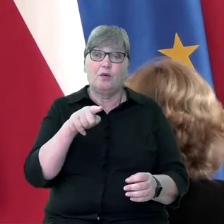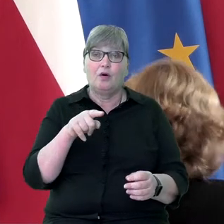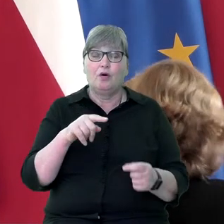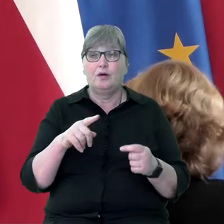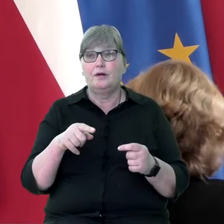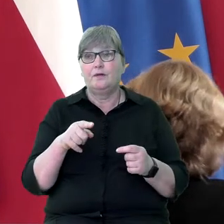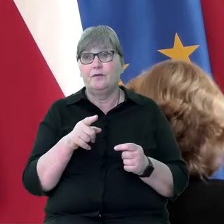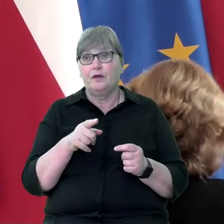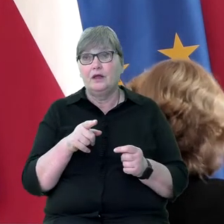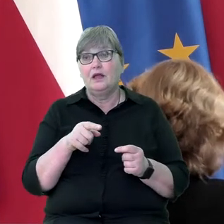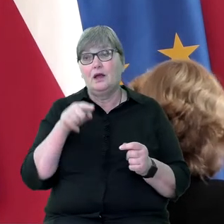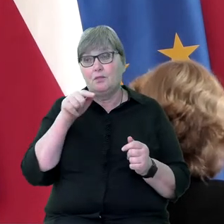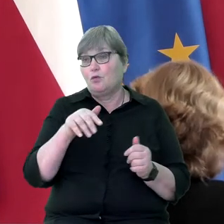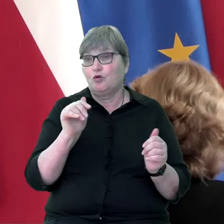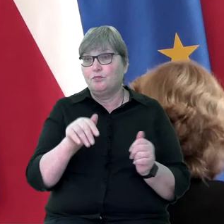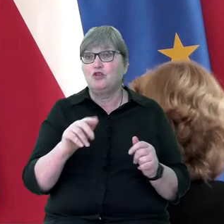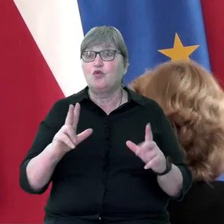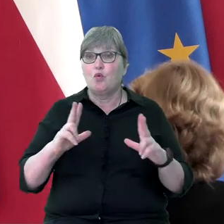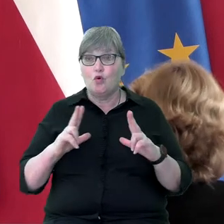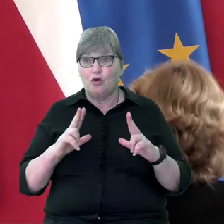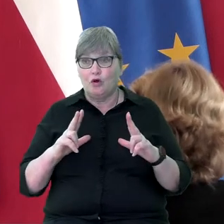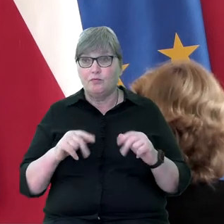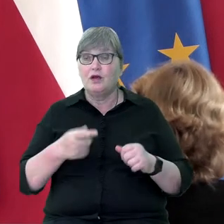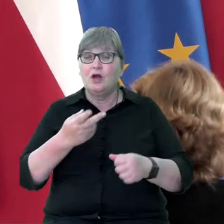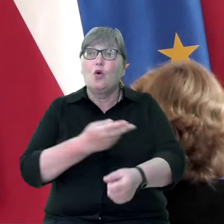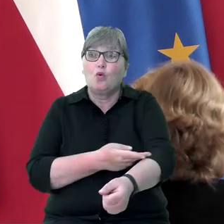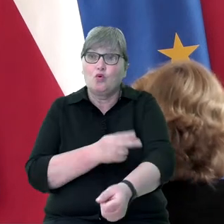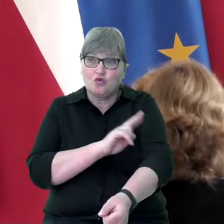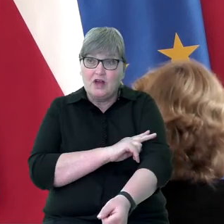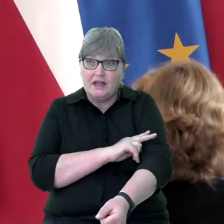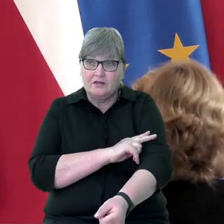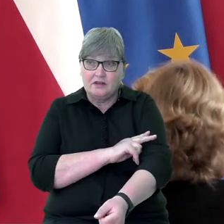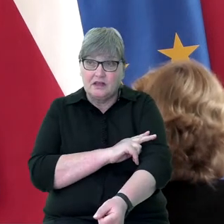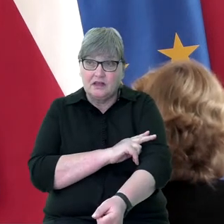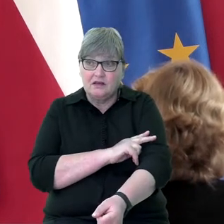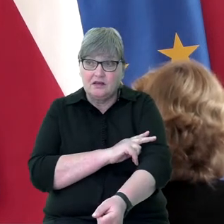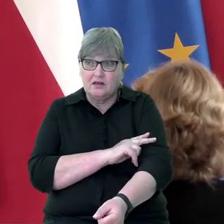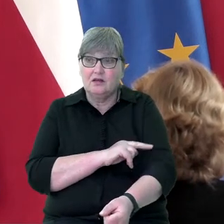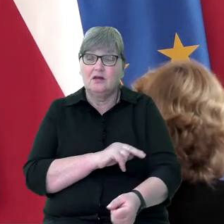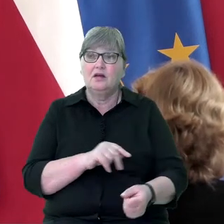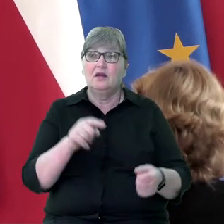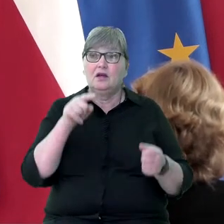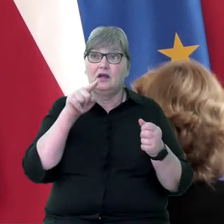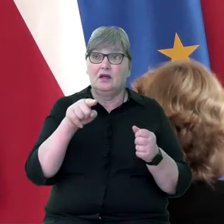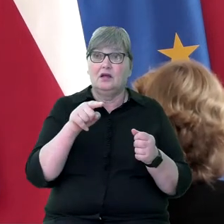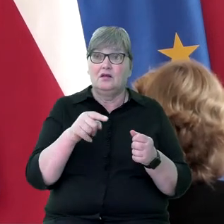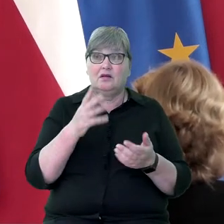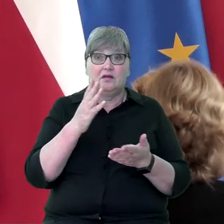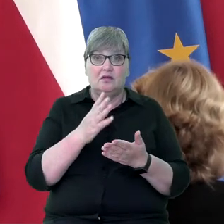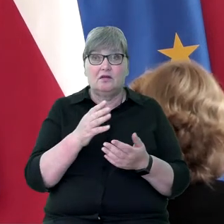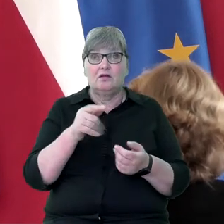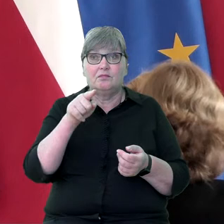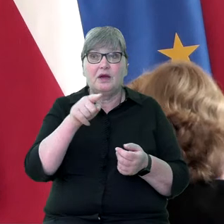do 15 dni urlopu, a urzędnik miał w zależności od stażu od 4 do 6 tygodni urlopu.